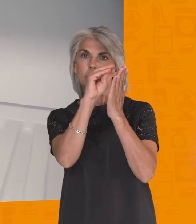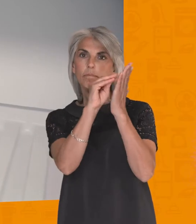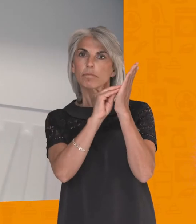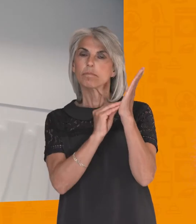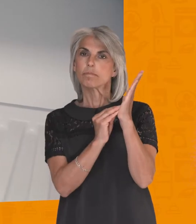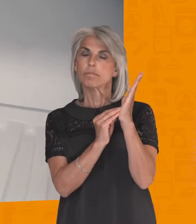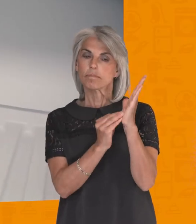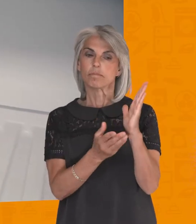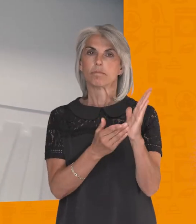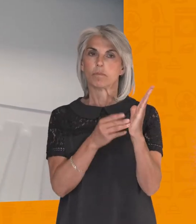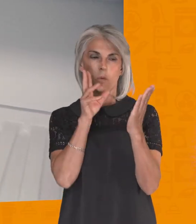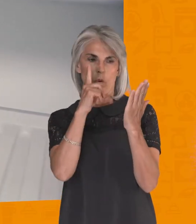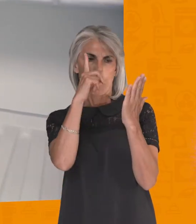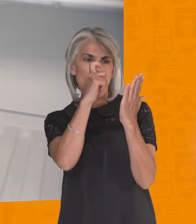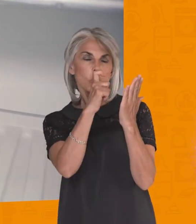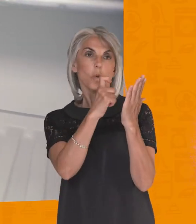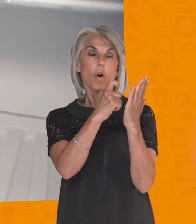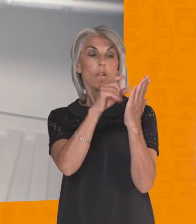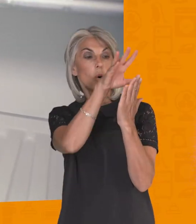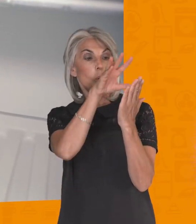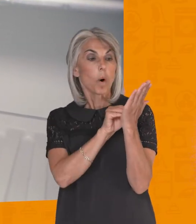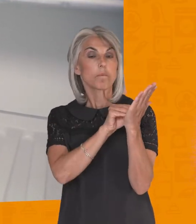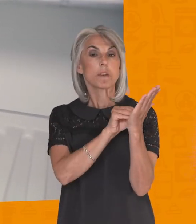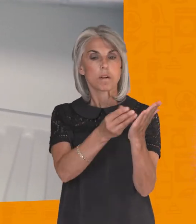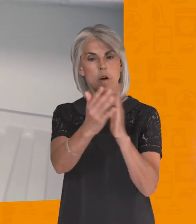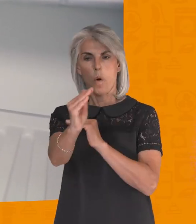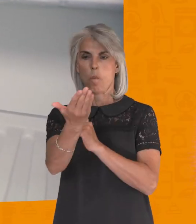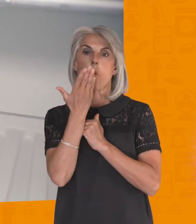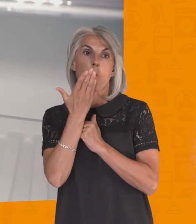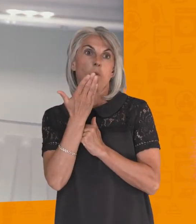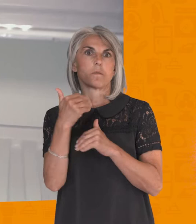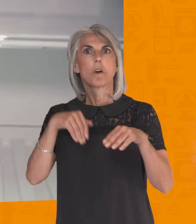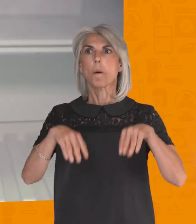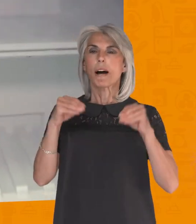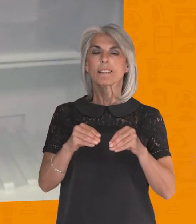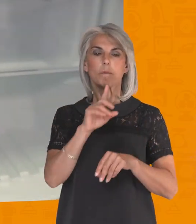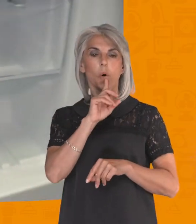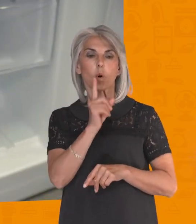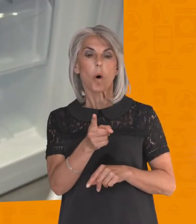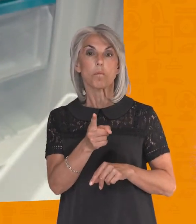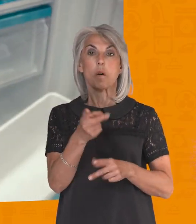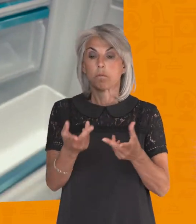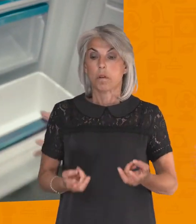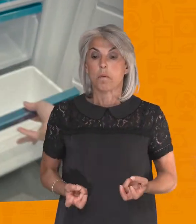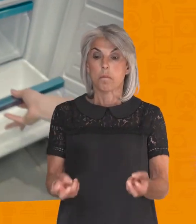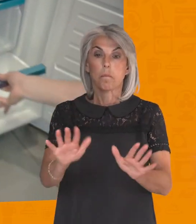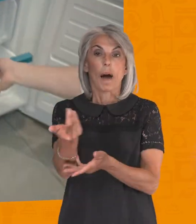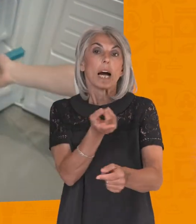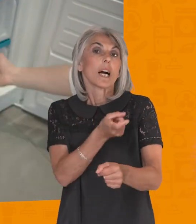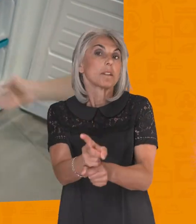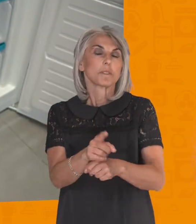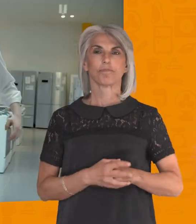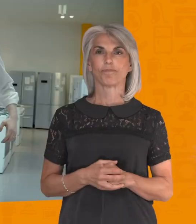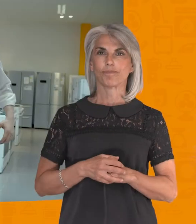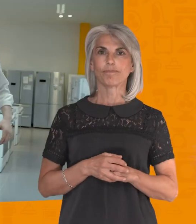jeudi n'hésitez pas à la prendre en photo et venir nous l'a montré en magasin si par exemple vous devez recommandé avac de votre